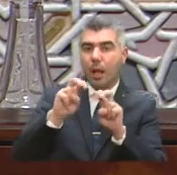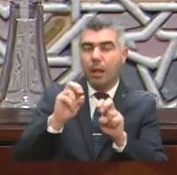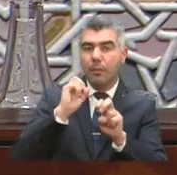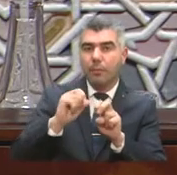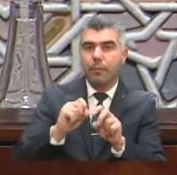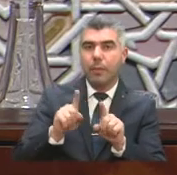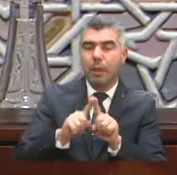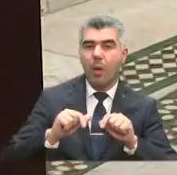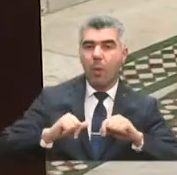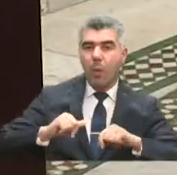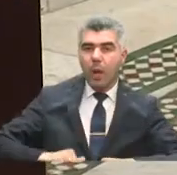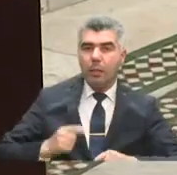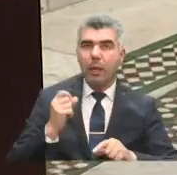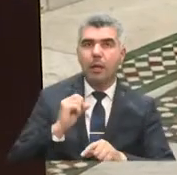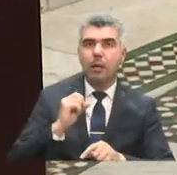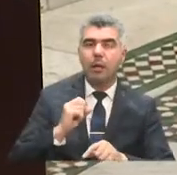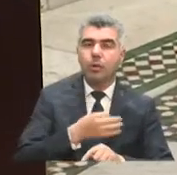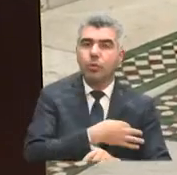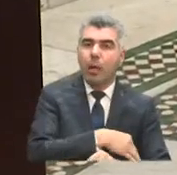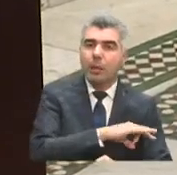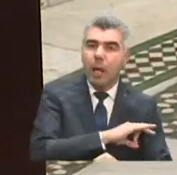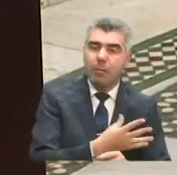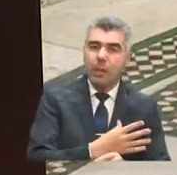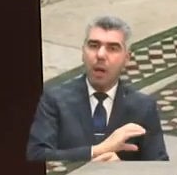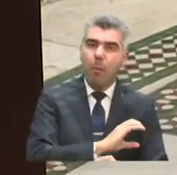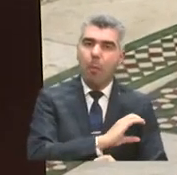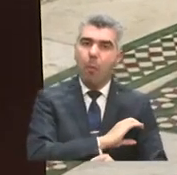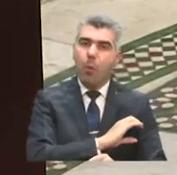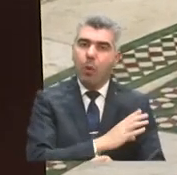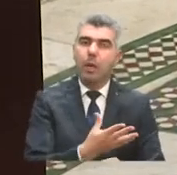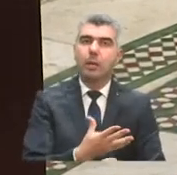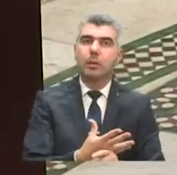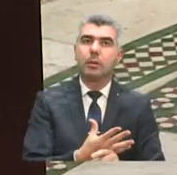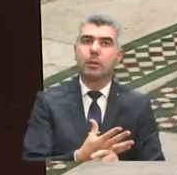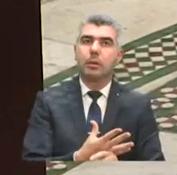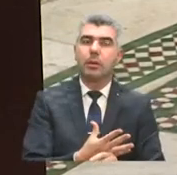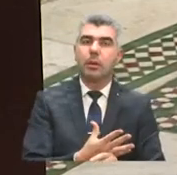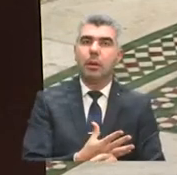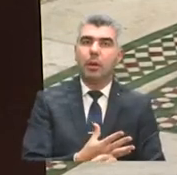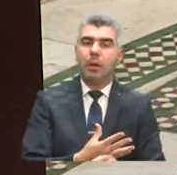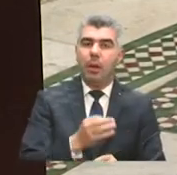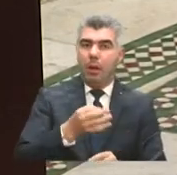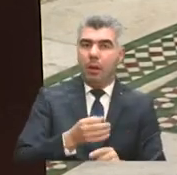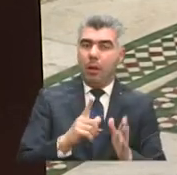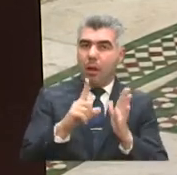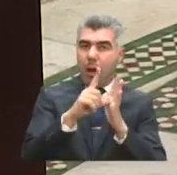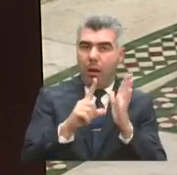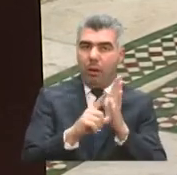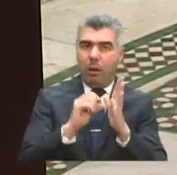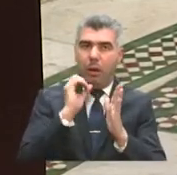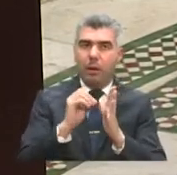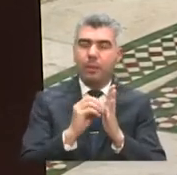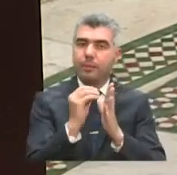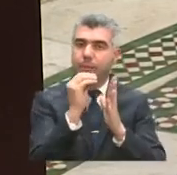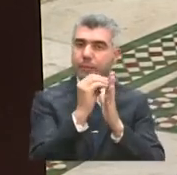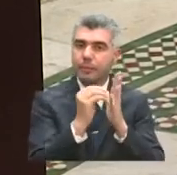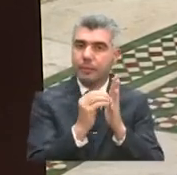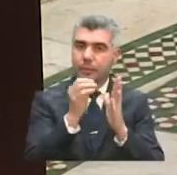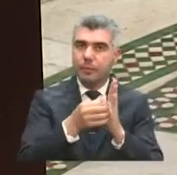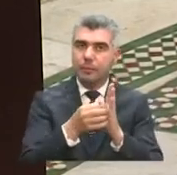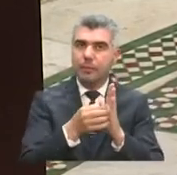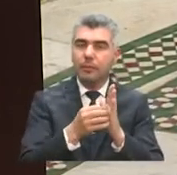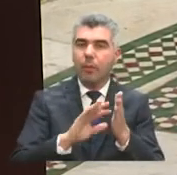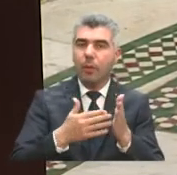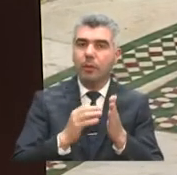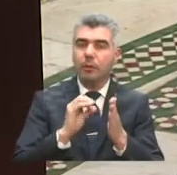تابعه للوزاره ولا بالنسبه للدرك ولا بالنسبه للامن الوطني البنايات القانونيه ديالها او الاساس